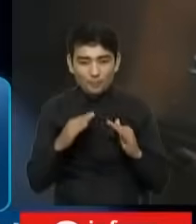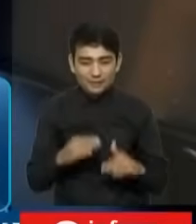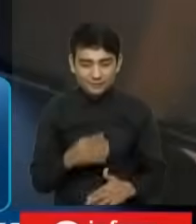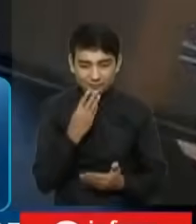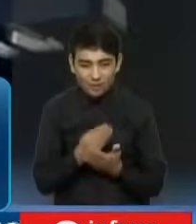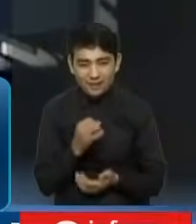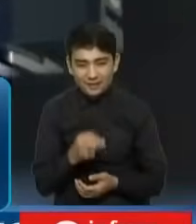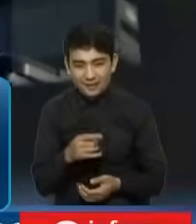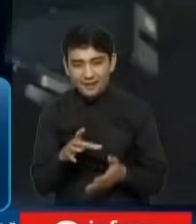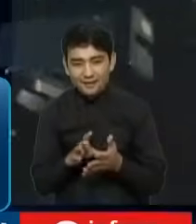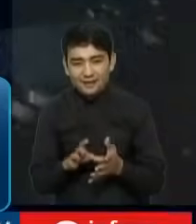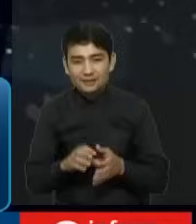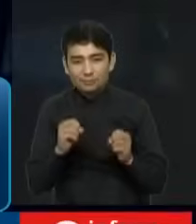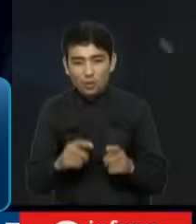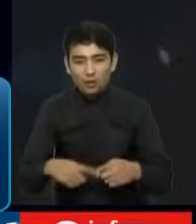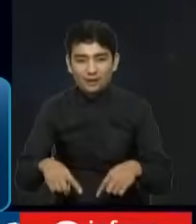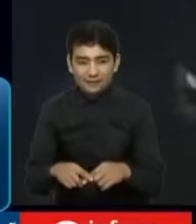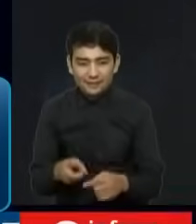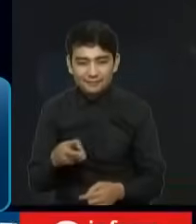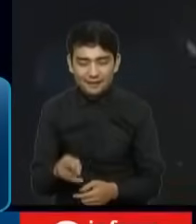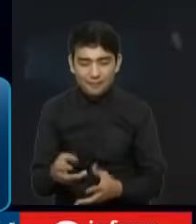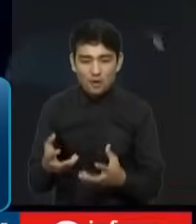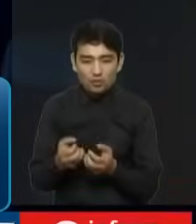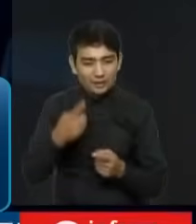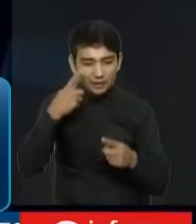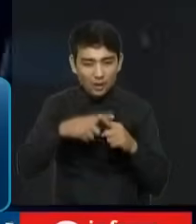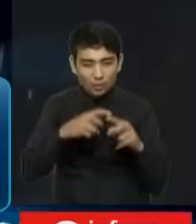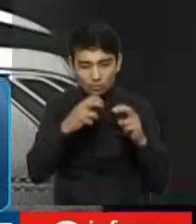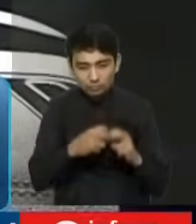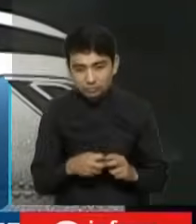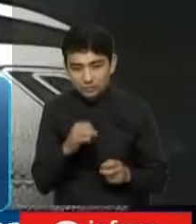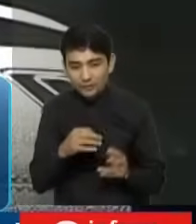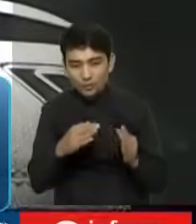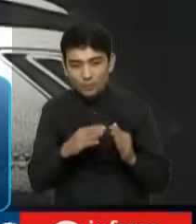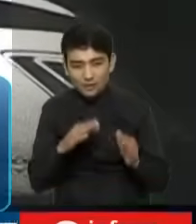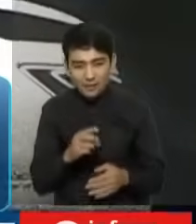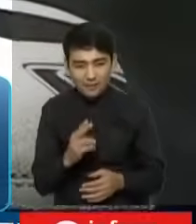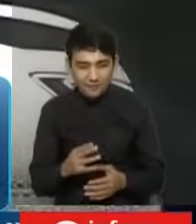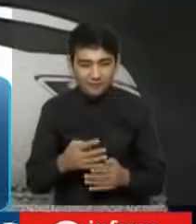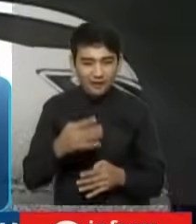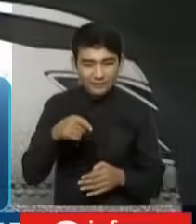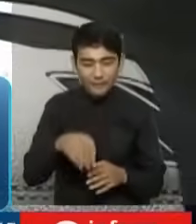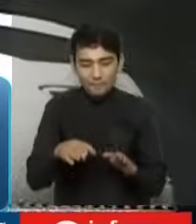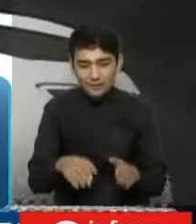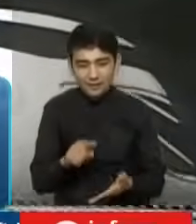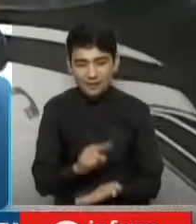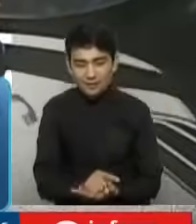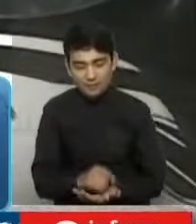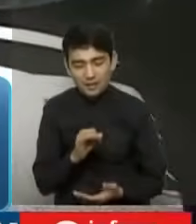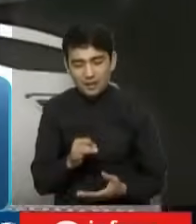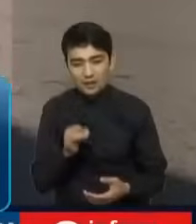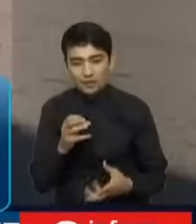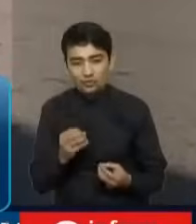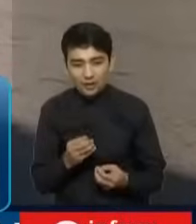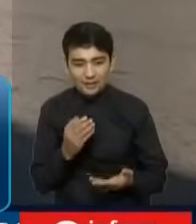к энергопередающей организации для получения тех условий. В многоквартирных домах получение технических условий обязательно.